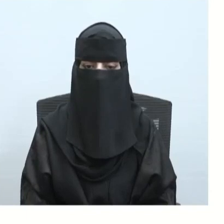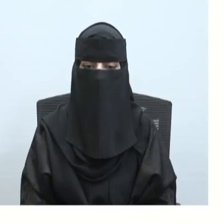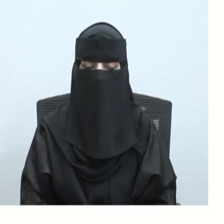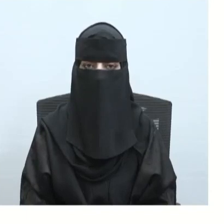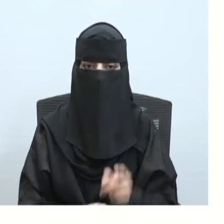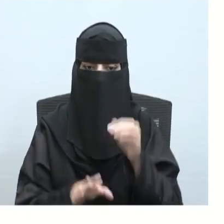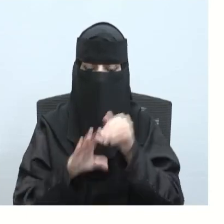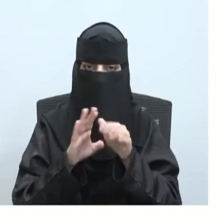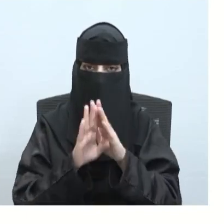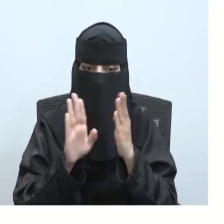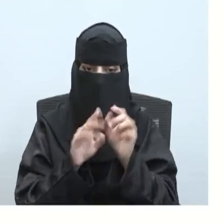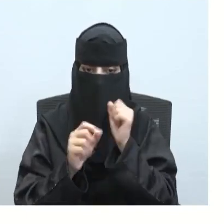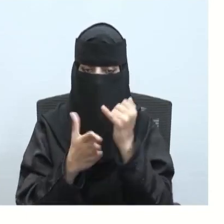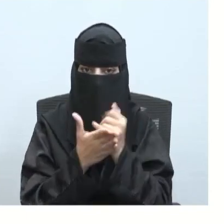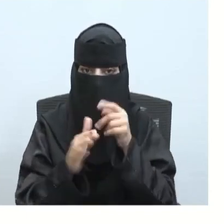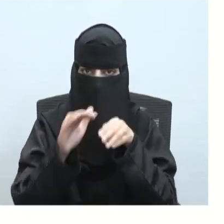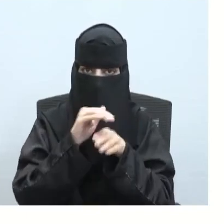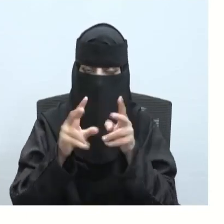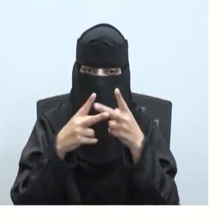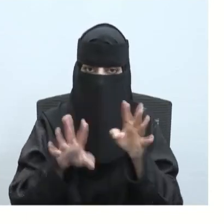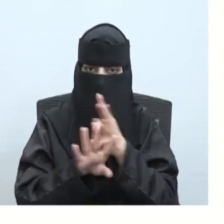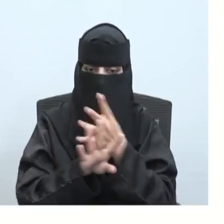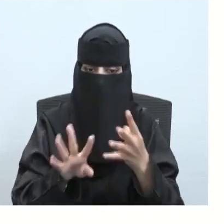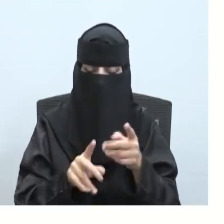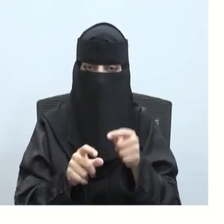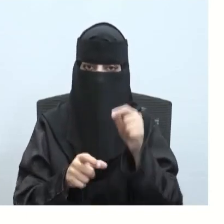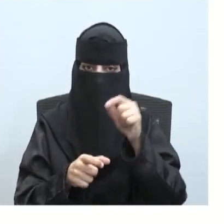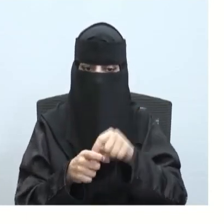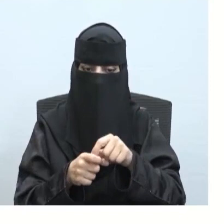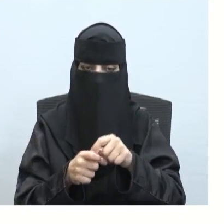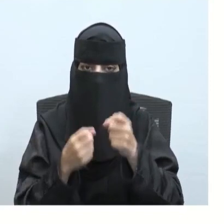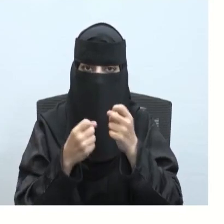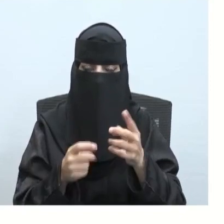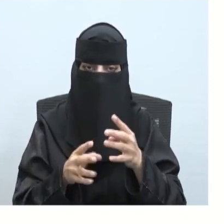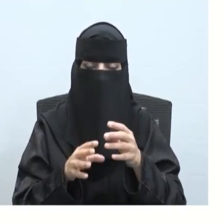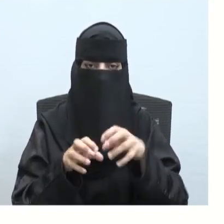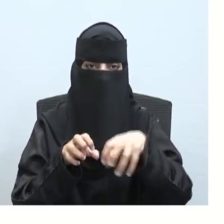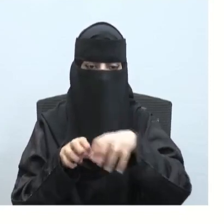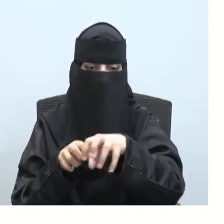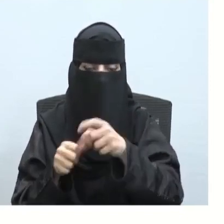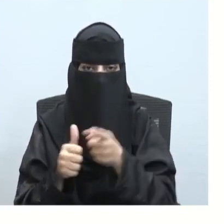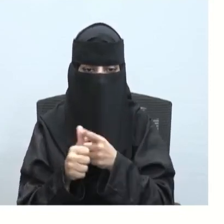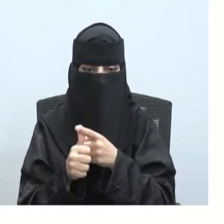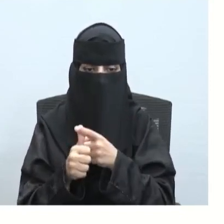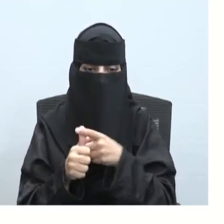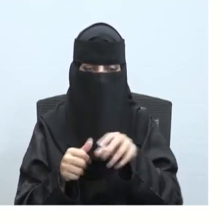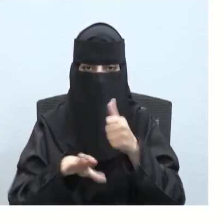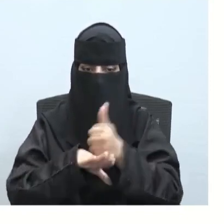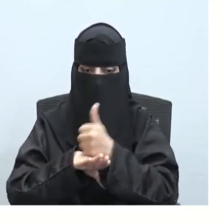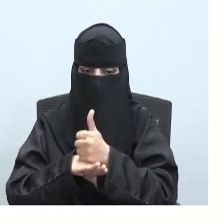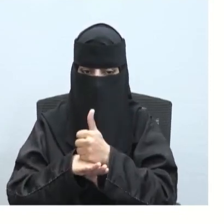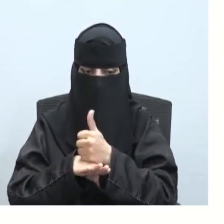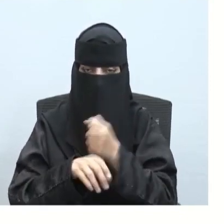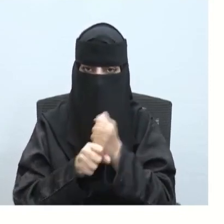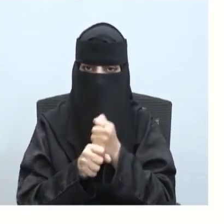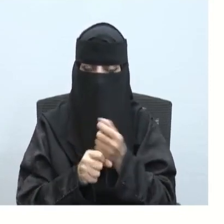نافذة الكاب كربون، عند فتح البرنامج سيتم فتح نافذتين، أولا النافذة الرئيسية